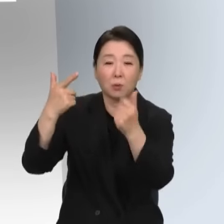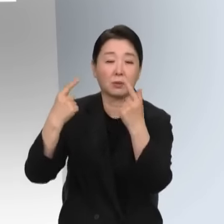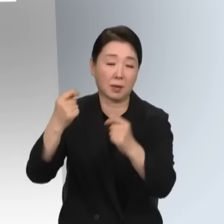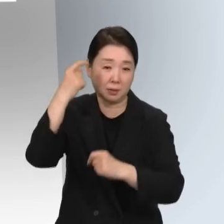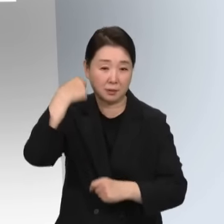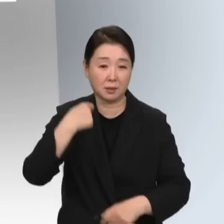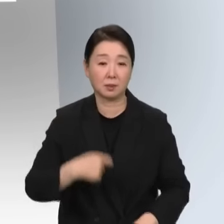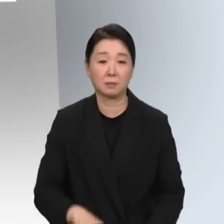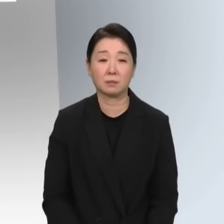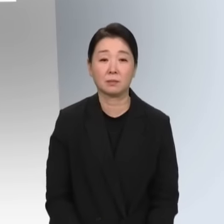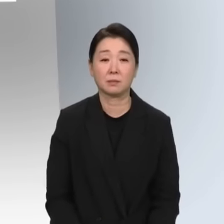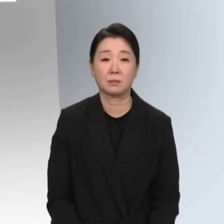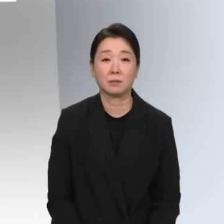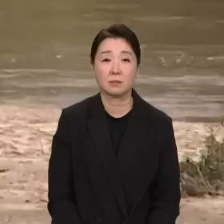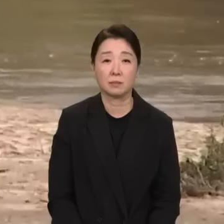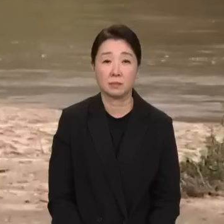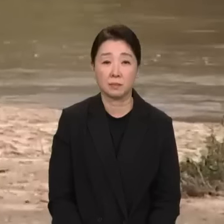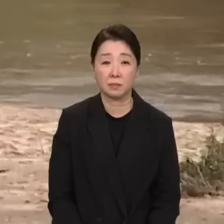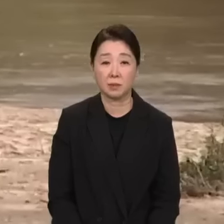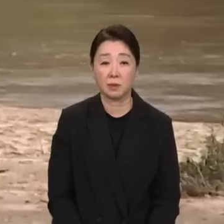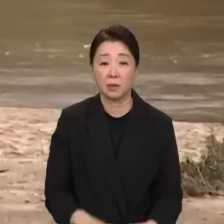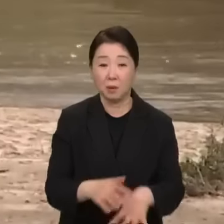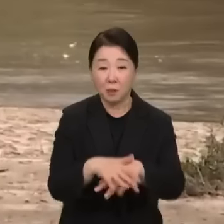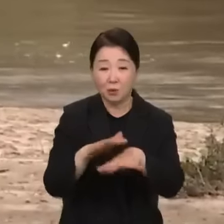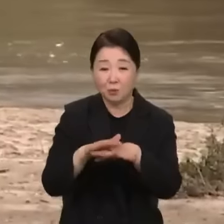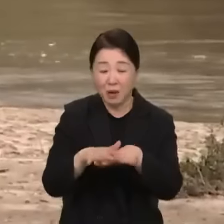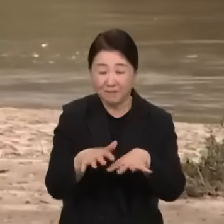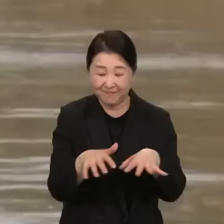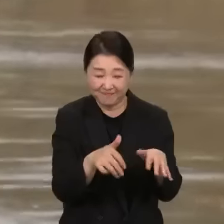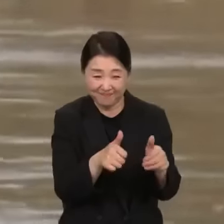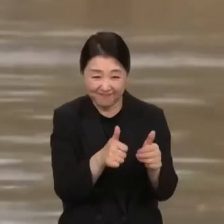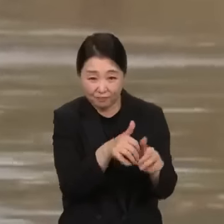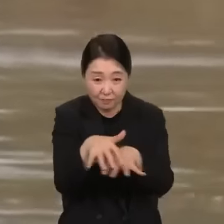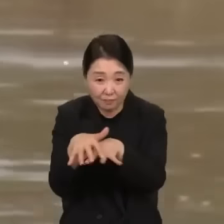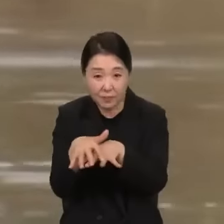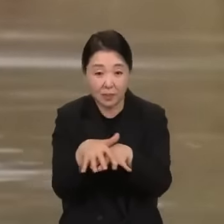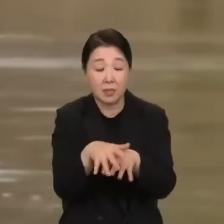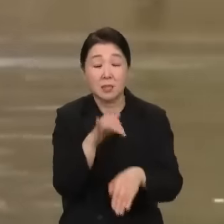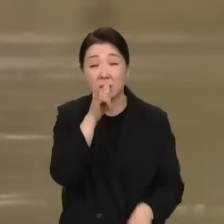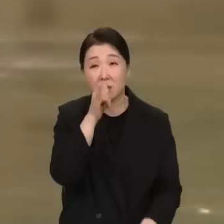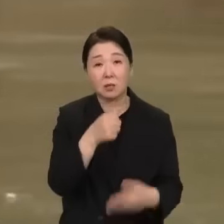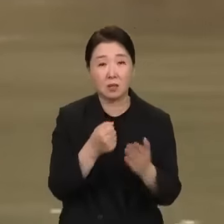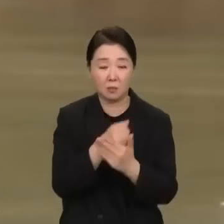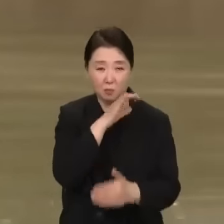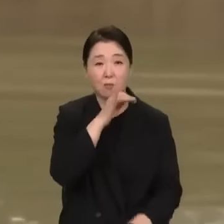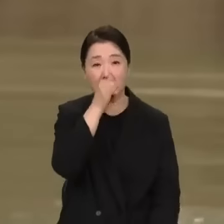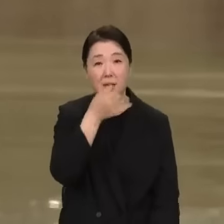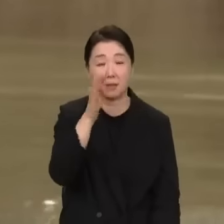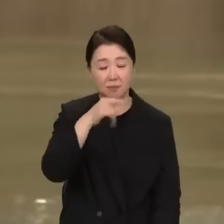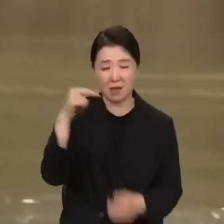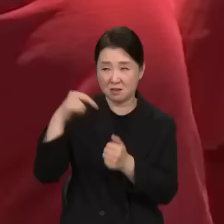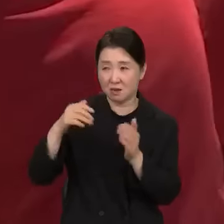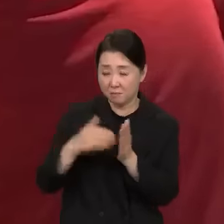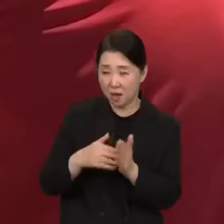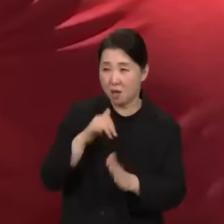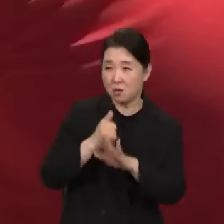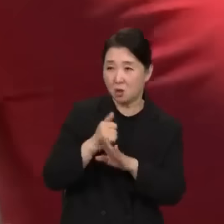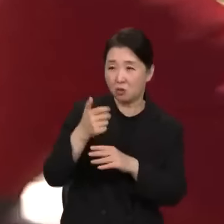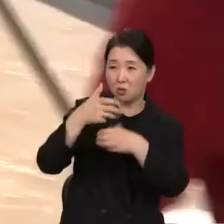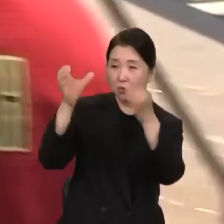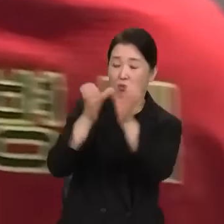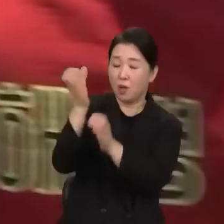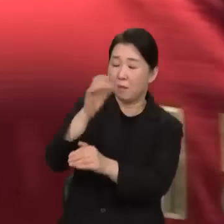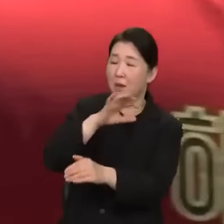했습니다. 바둑판식 수색 지시에 대한 의문과 불만이 있었지만 지적을 받아 상부에 이의를 제기하지